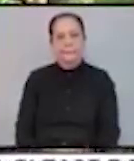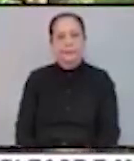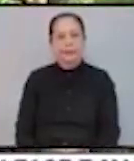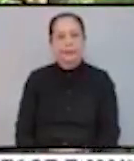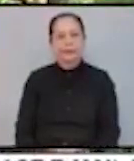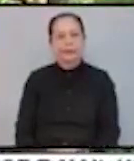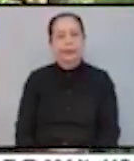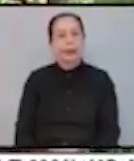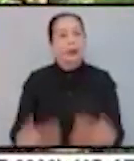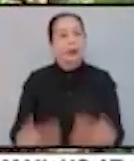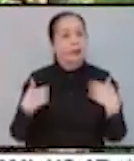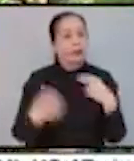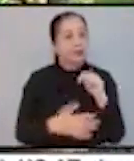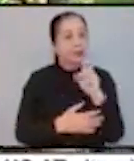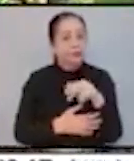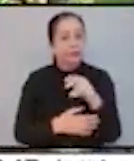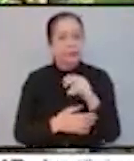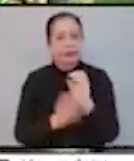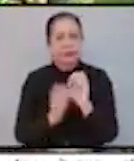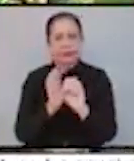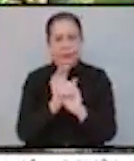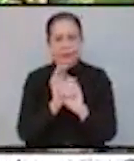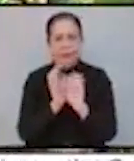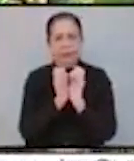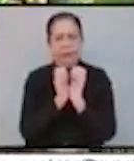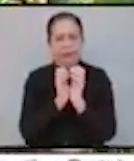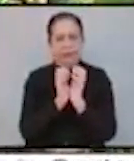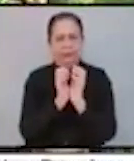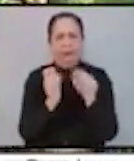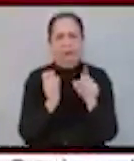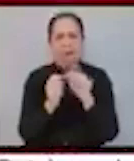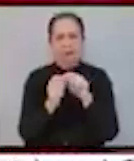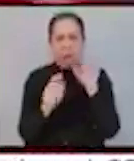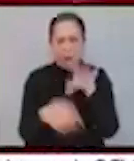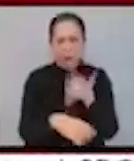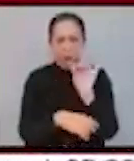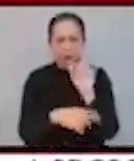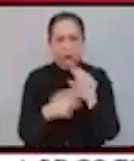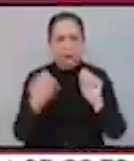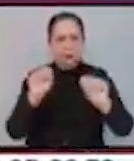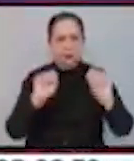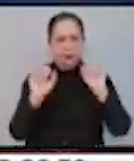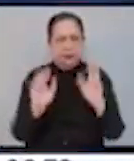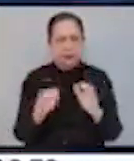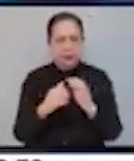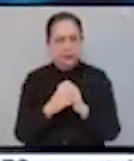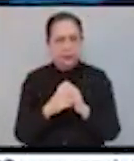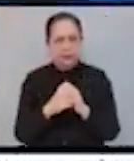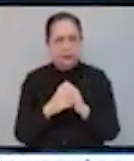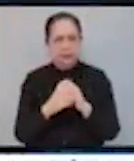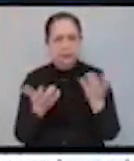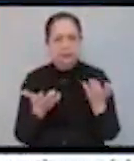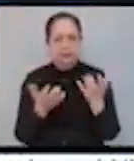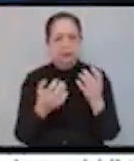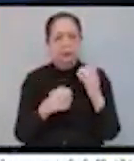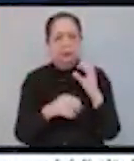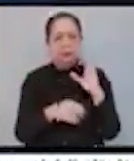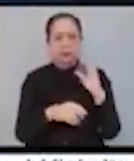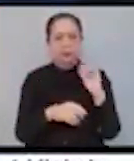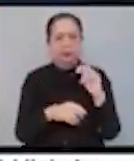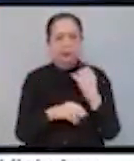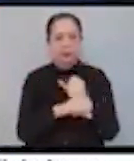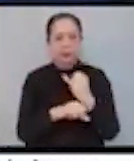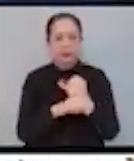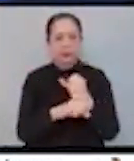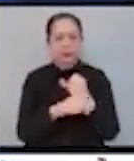May bago na namang variant ng Omicron coronavirus. Partikular na natuklasan ng mga scientists ng Karolinska Institute at ng University of Cape